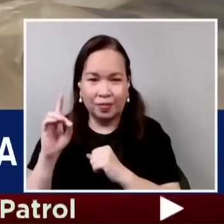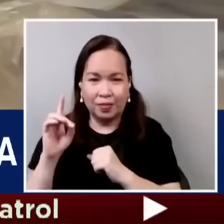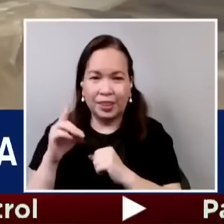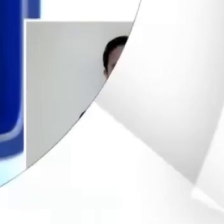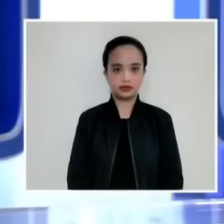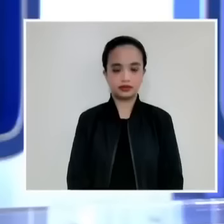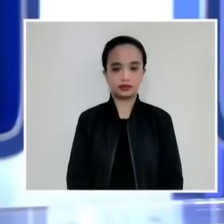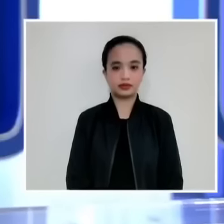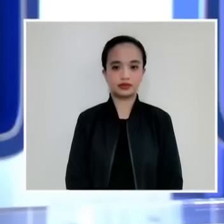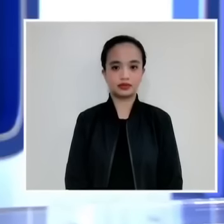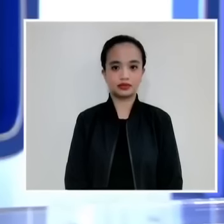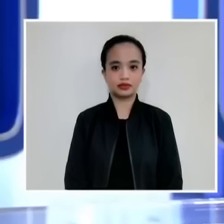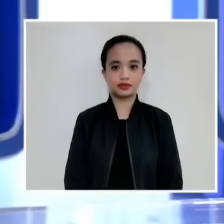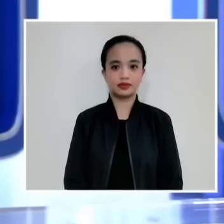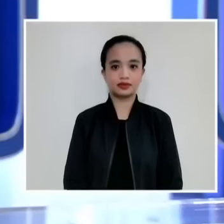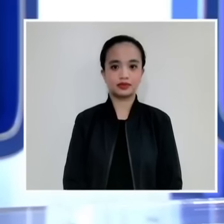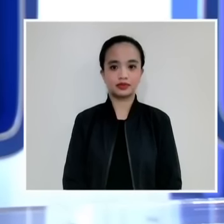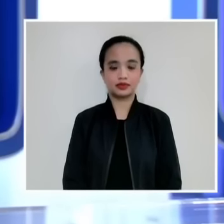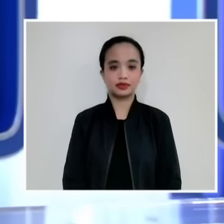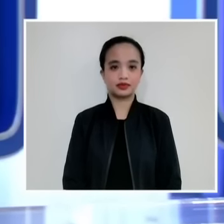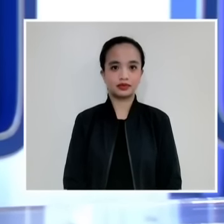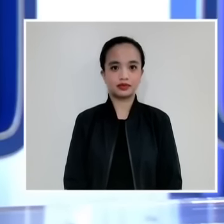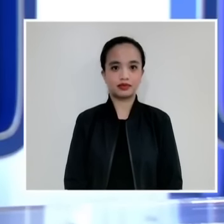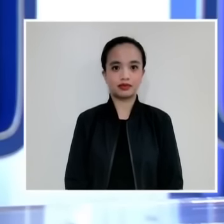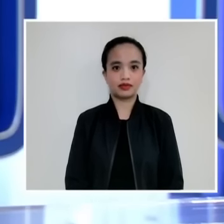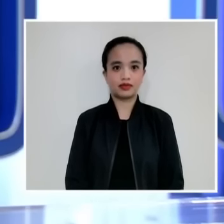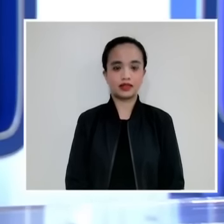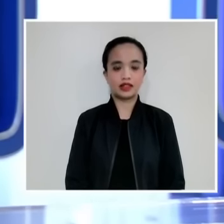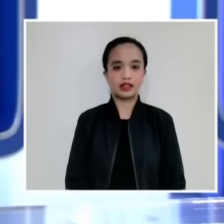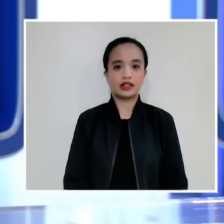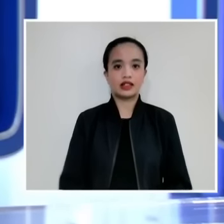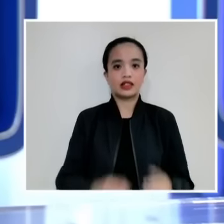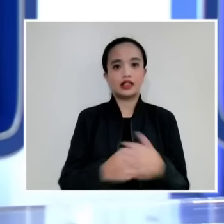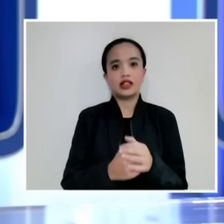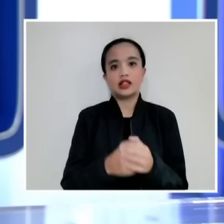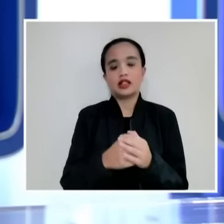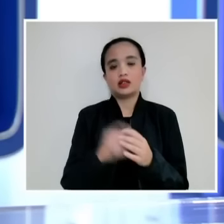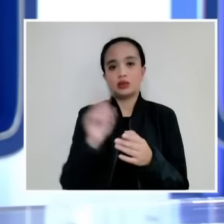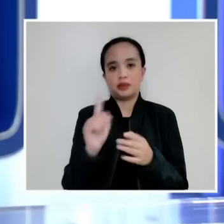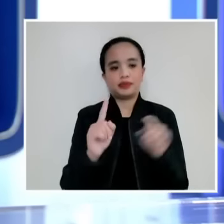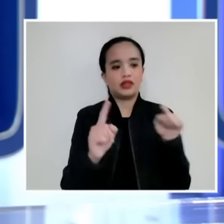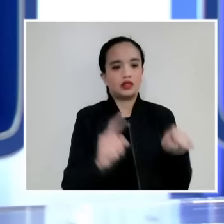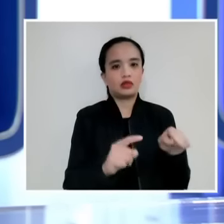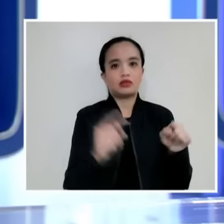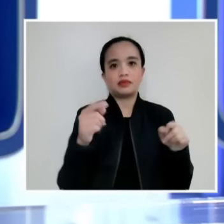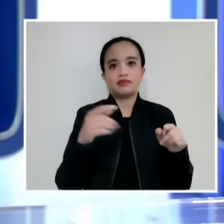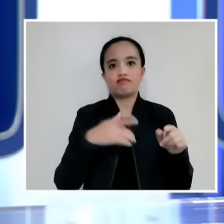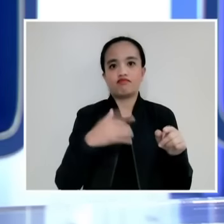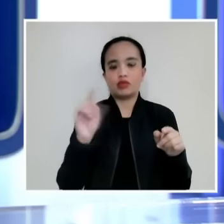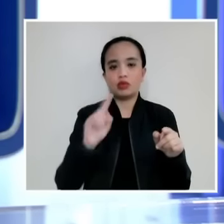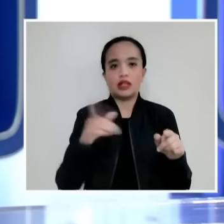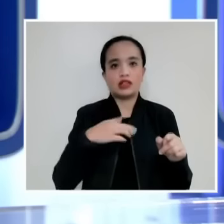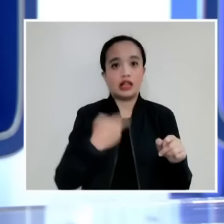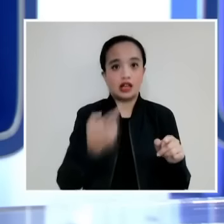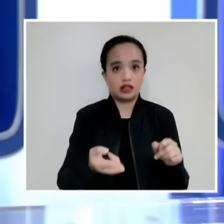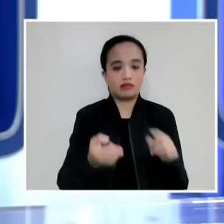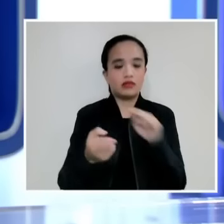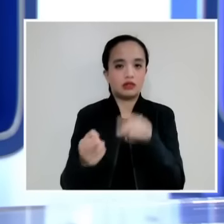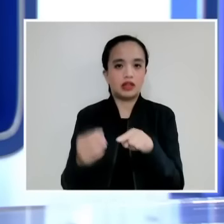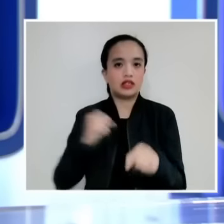News. Hati ang reaksyon ng mga mambabata sa ikalawang State of the Nation address ni Pangulong Ferdinand Marcos